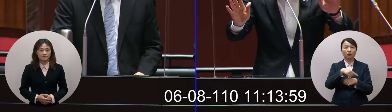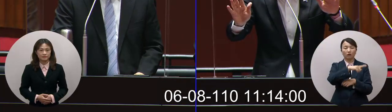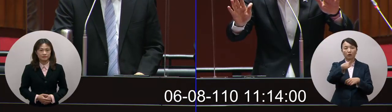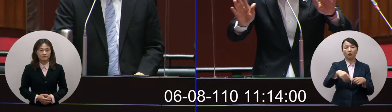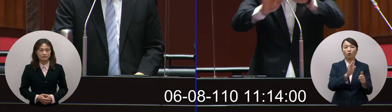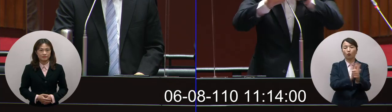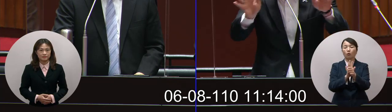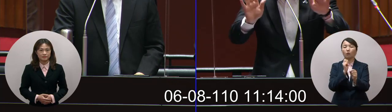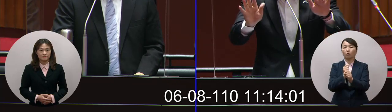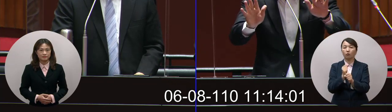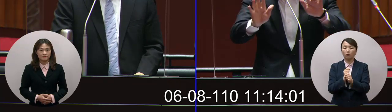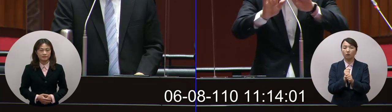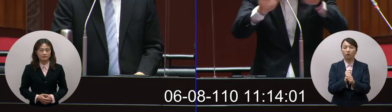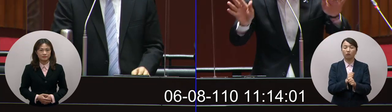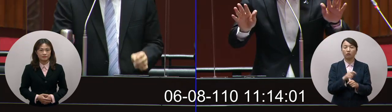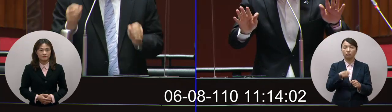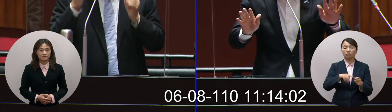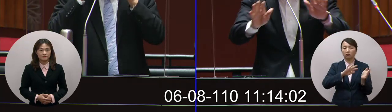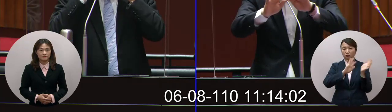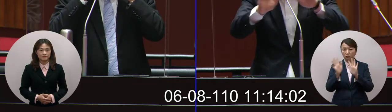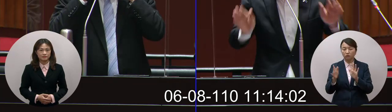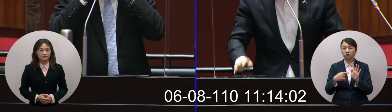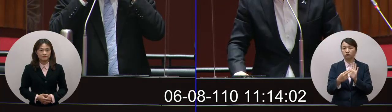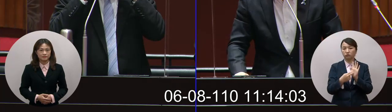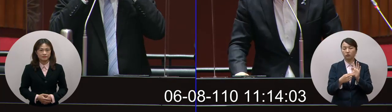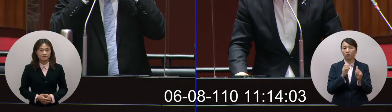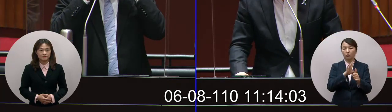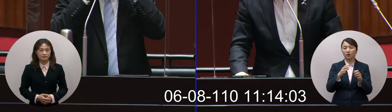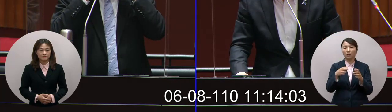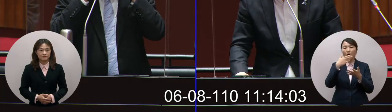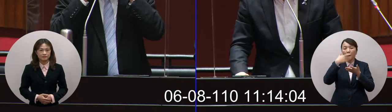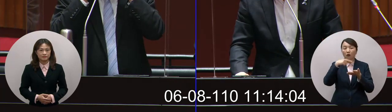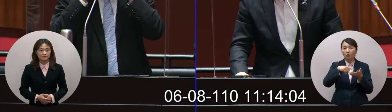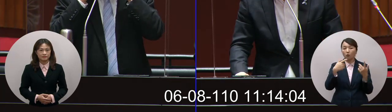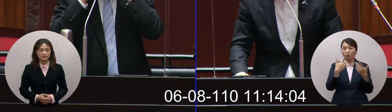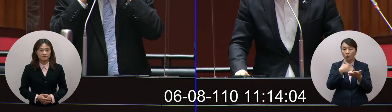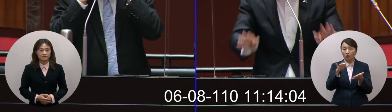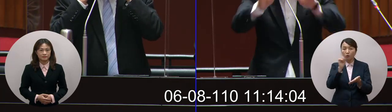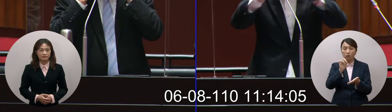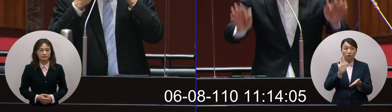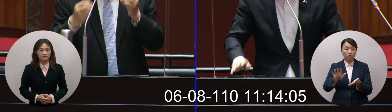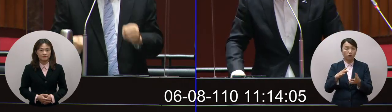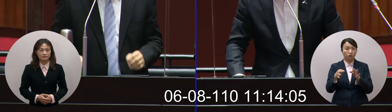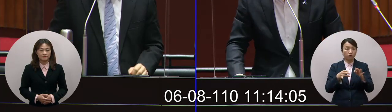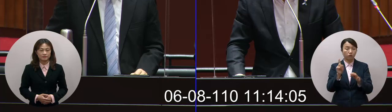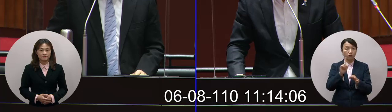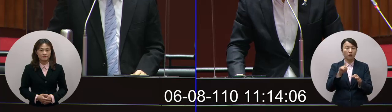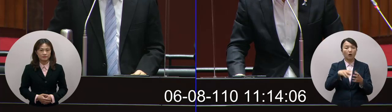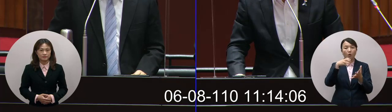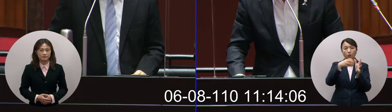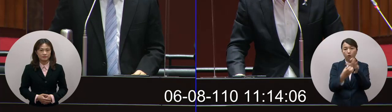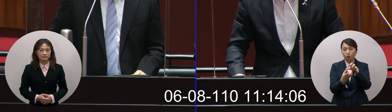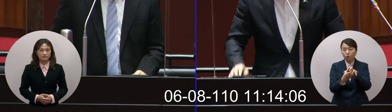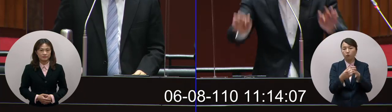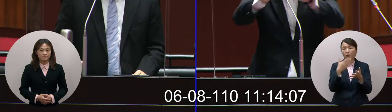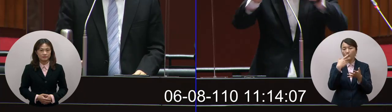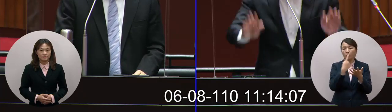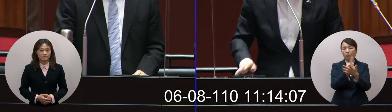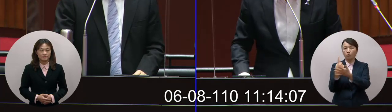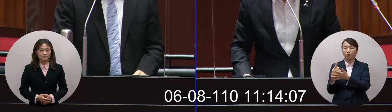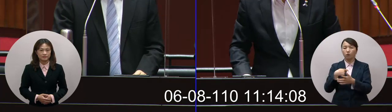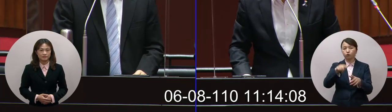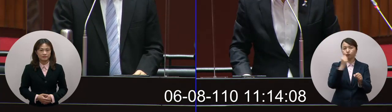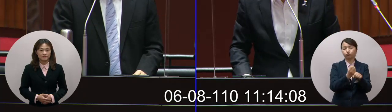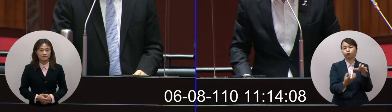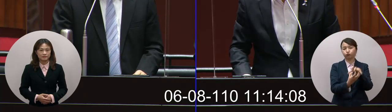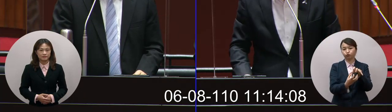务业。院长，我来讲，现在餐饮业是什么业？你敢知啊？现在餐饮业是便当业呢，大家拢去做